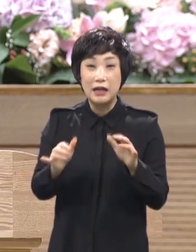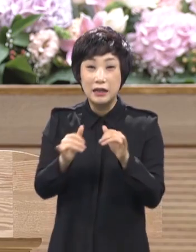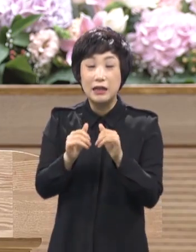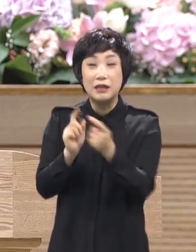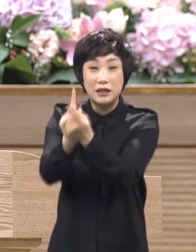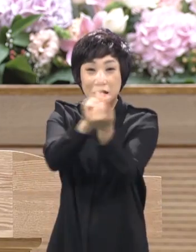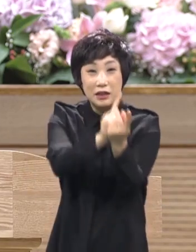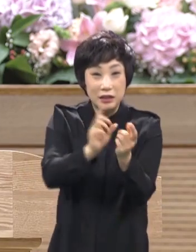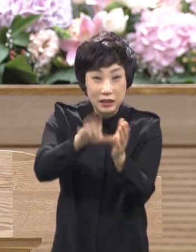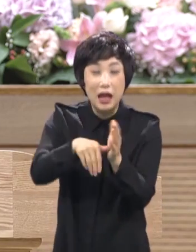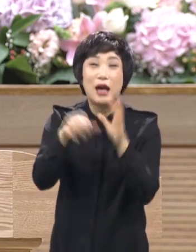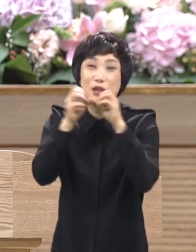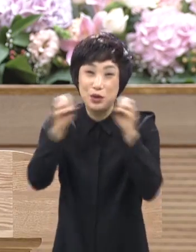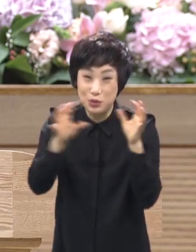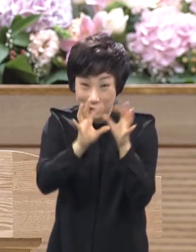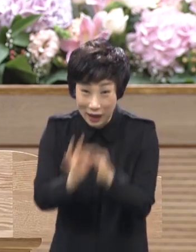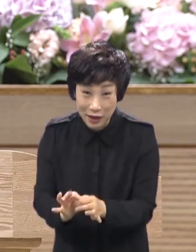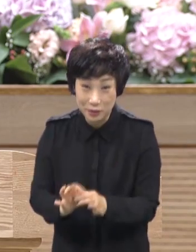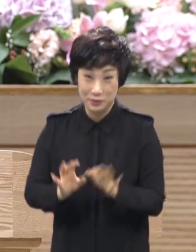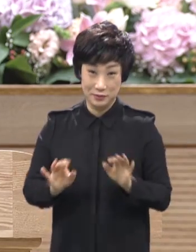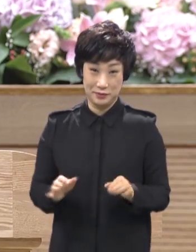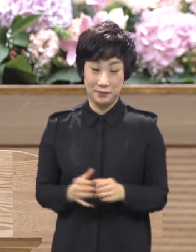만날 때마다 전도하고